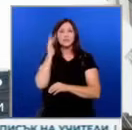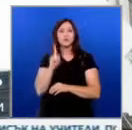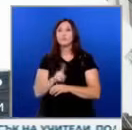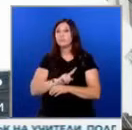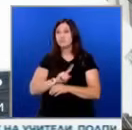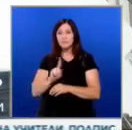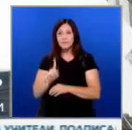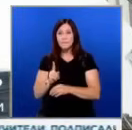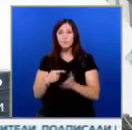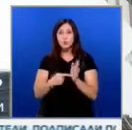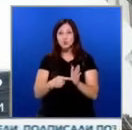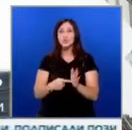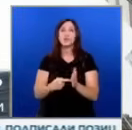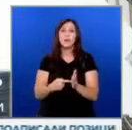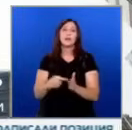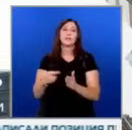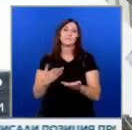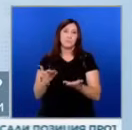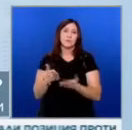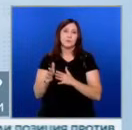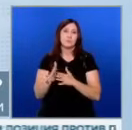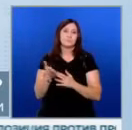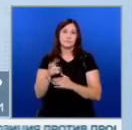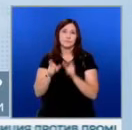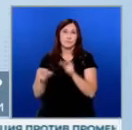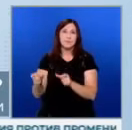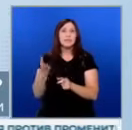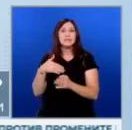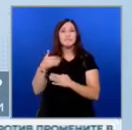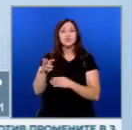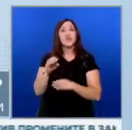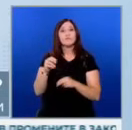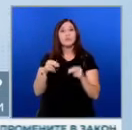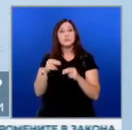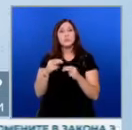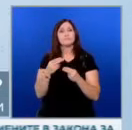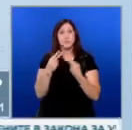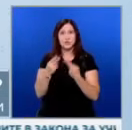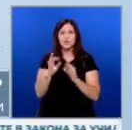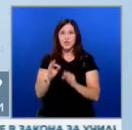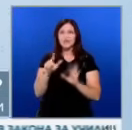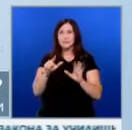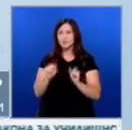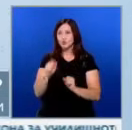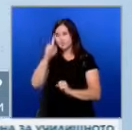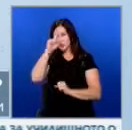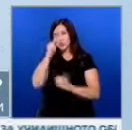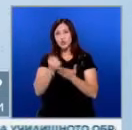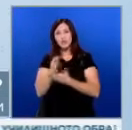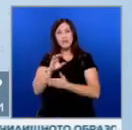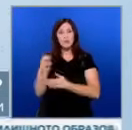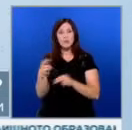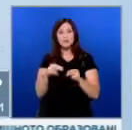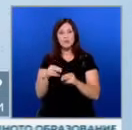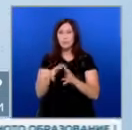кандидати, следващата еврокомисия би изглеждала така. Едва 7 се очаква да бъдат жените в новата Европейска комисия. Мнозинството